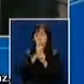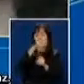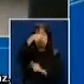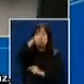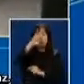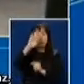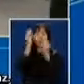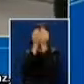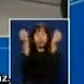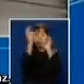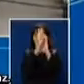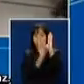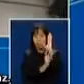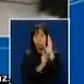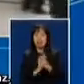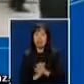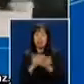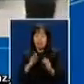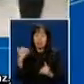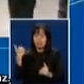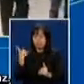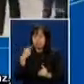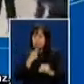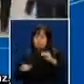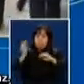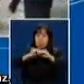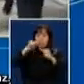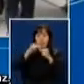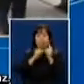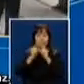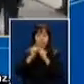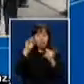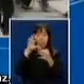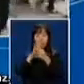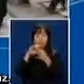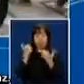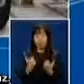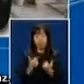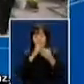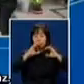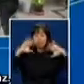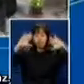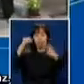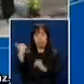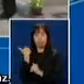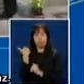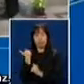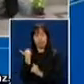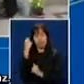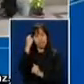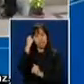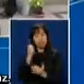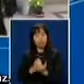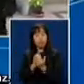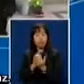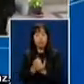แต่ว่าจะได้พูดคุยกันเพิ่มเติมครับก็คือมองว่าทางรัฐบาลนั้นเนี่ยควรจะได้มีการช่วย